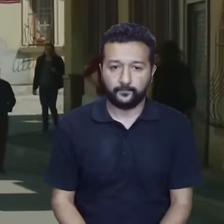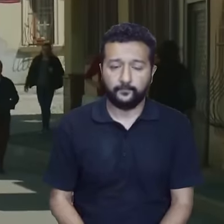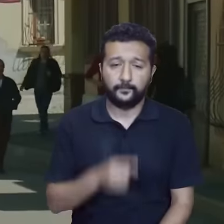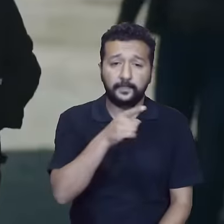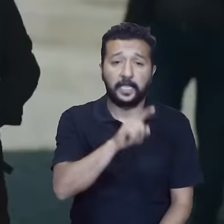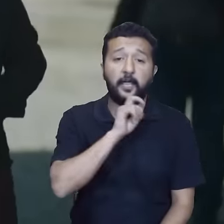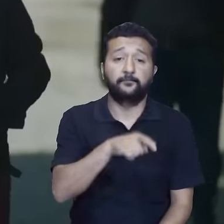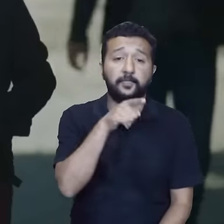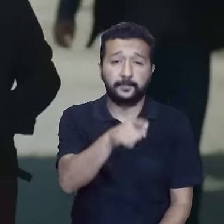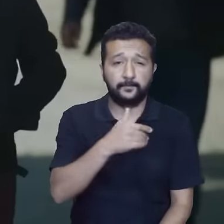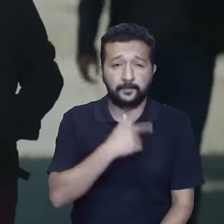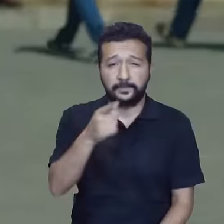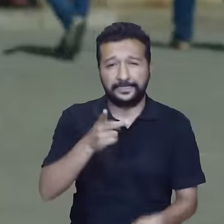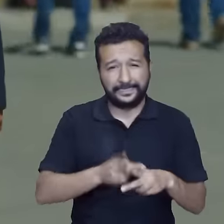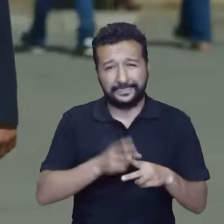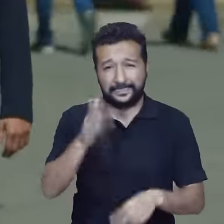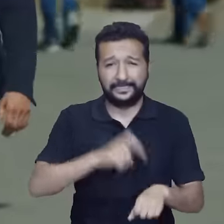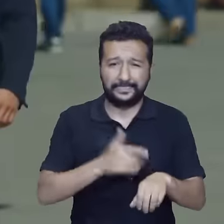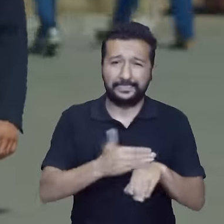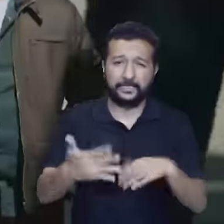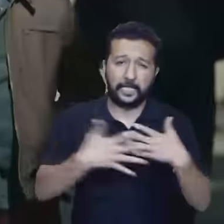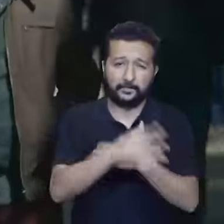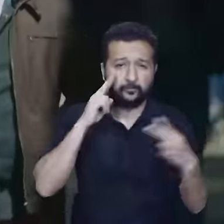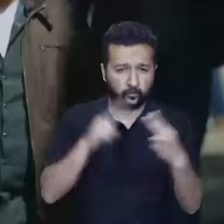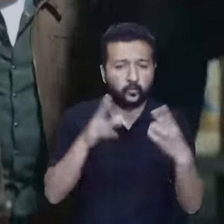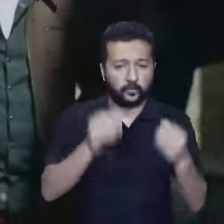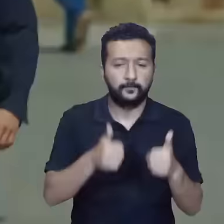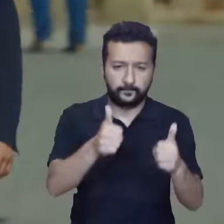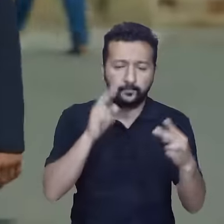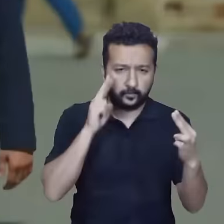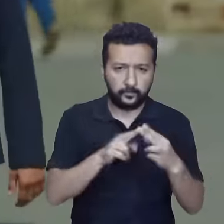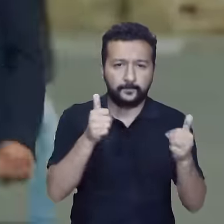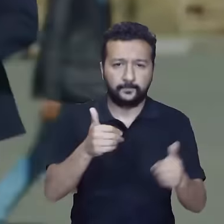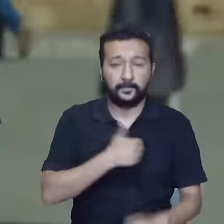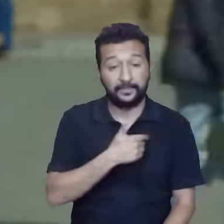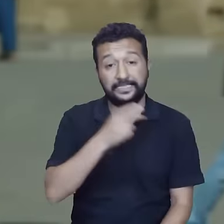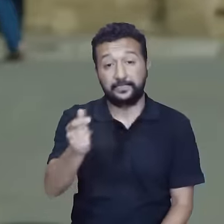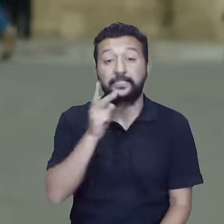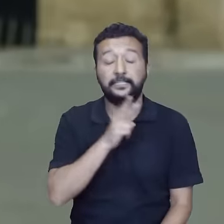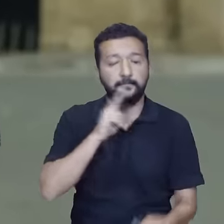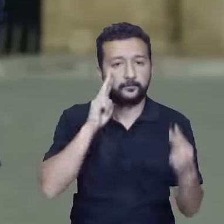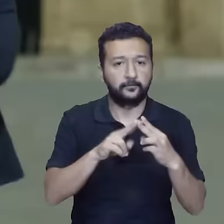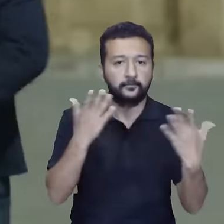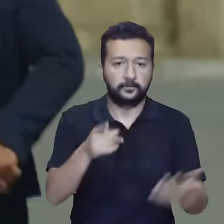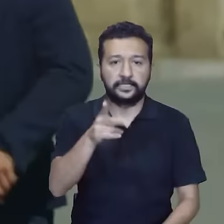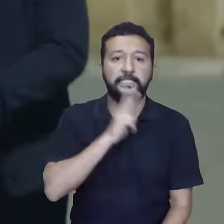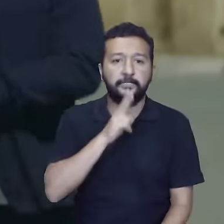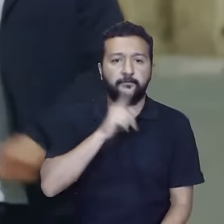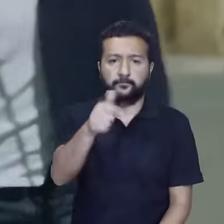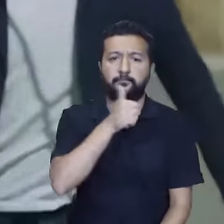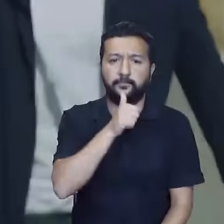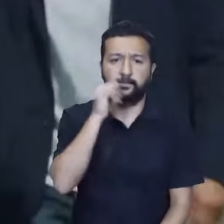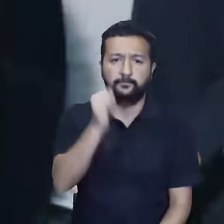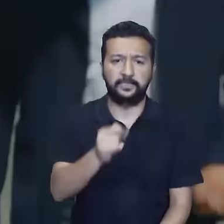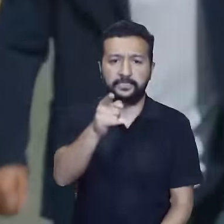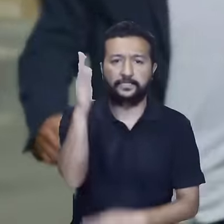Ya amca, ben biraz hızlanıyorum, geç kaldım. Akşama görüşürüz. Tamam tamam, görüşürüz. Ben kaçtım teyzeciğim, görüşürüz. Aa, teyzeş senin